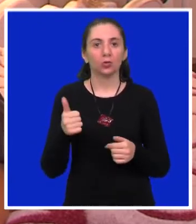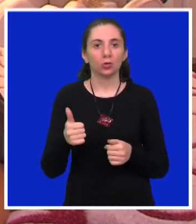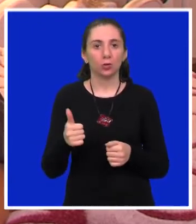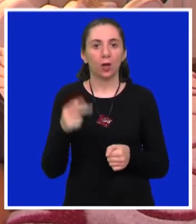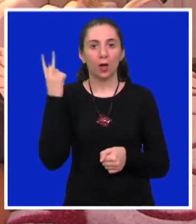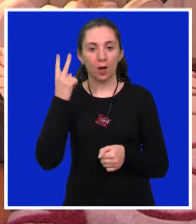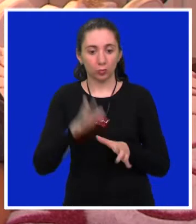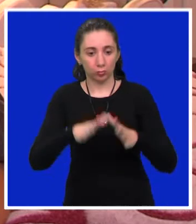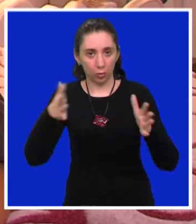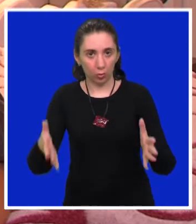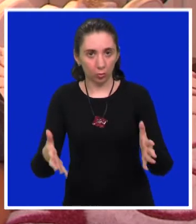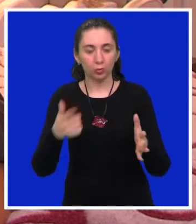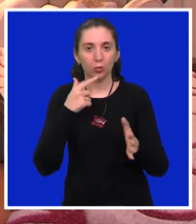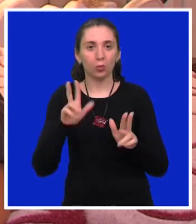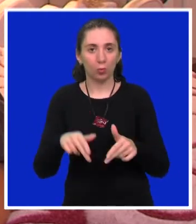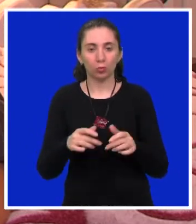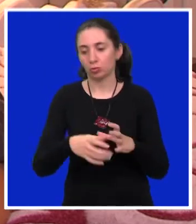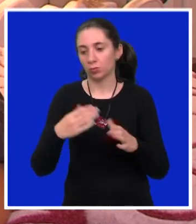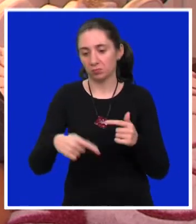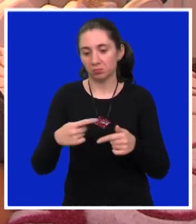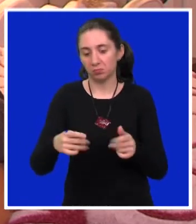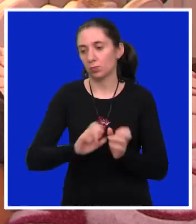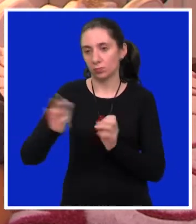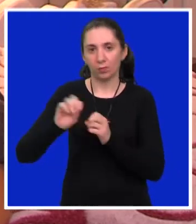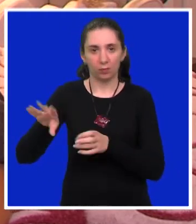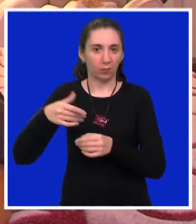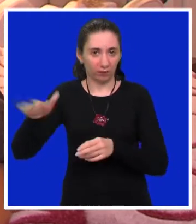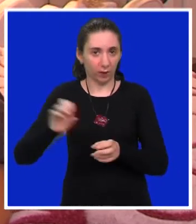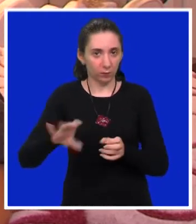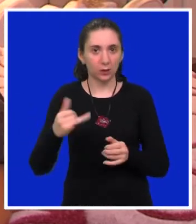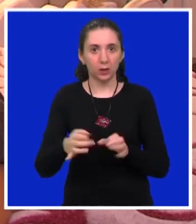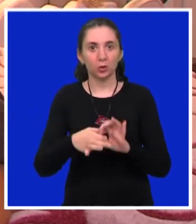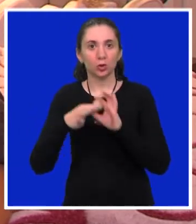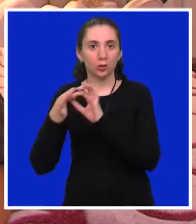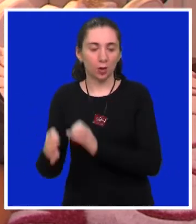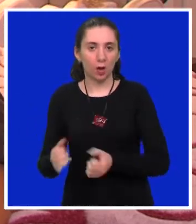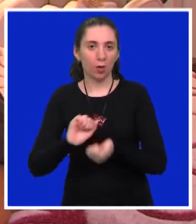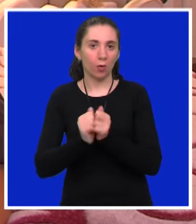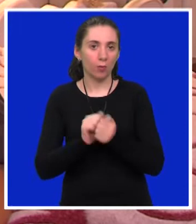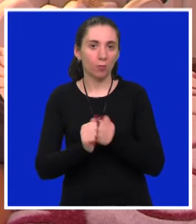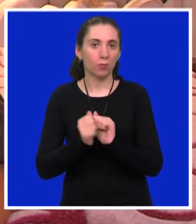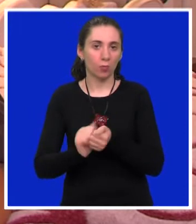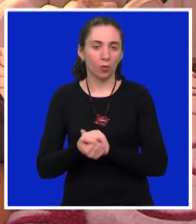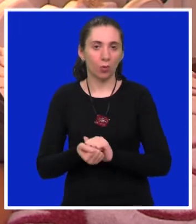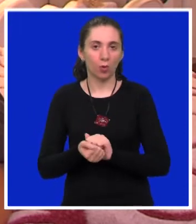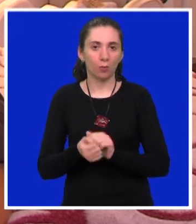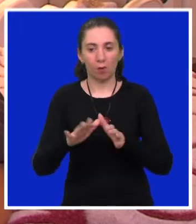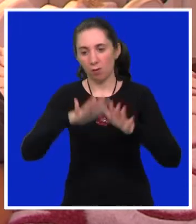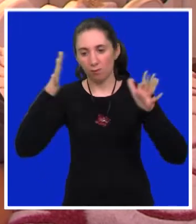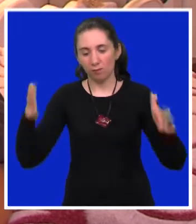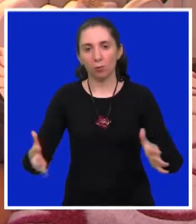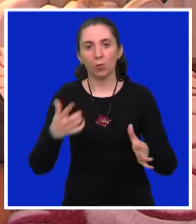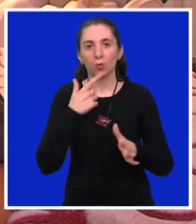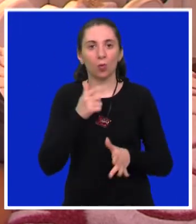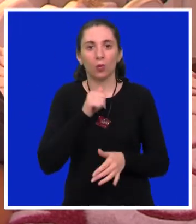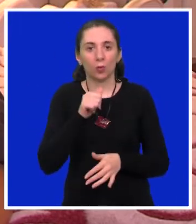biti, dakle, jedna razumna količina koju će se moći kontinuirano iznositi iz kuće ili će to stalno biti borba sa nekakvim